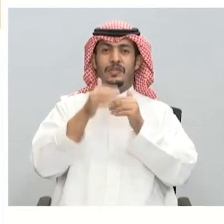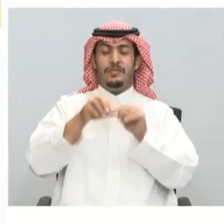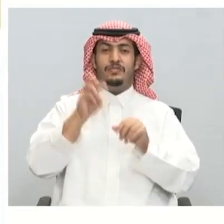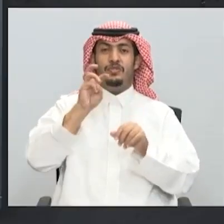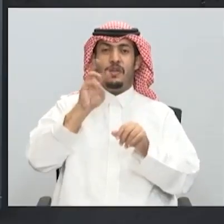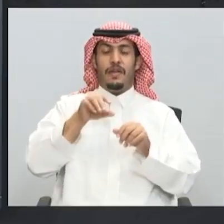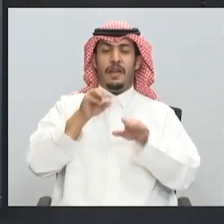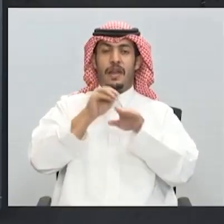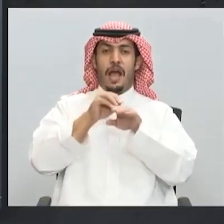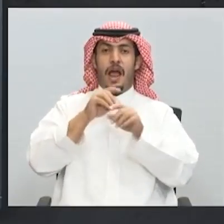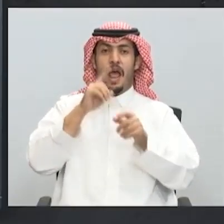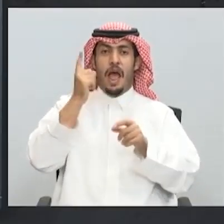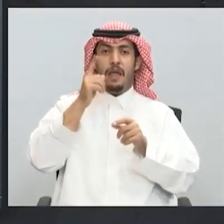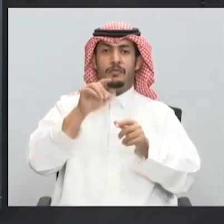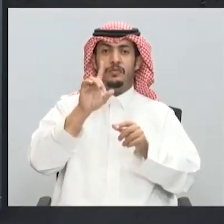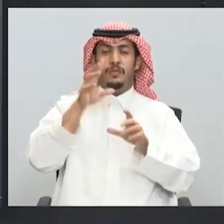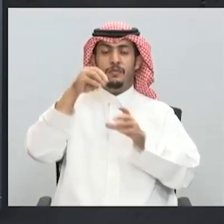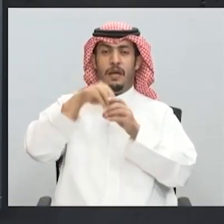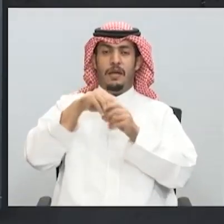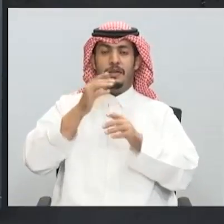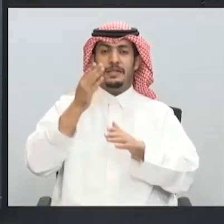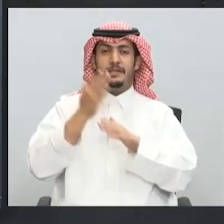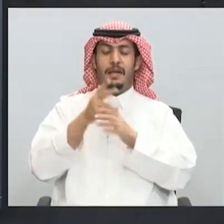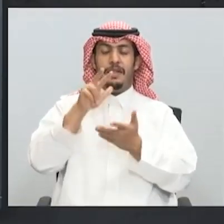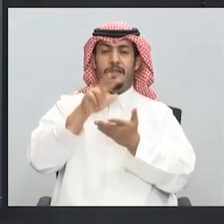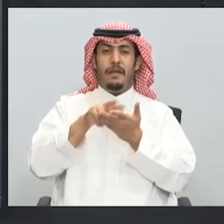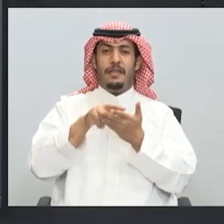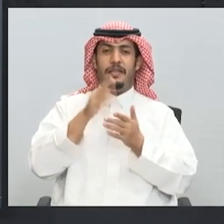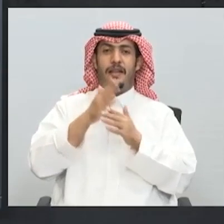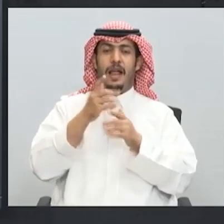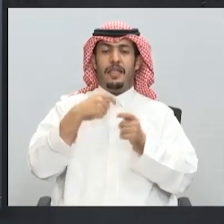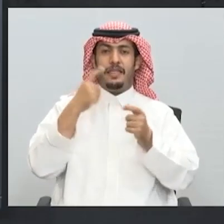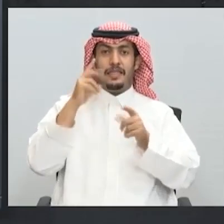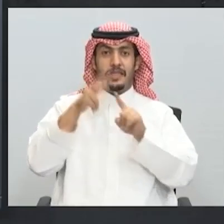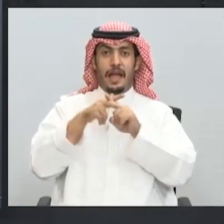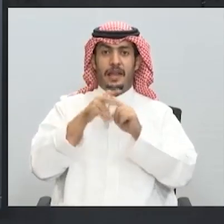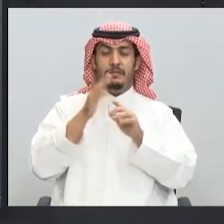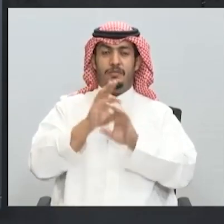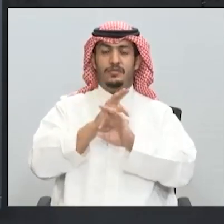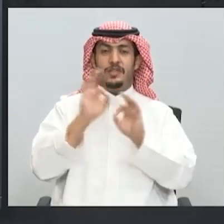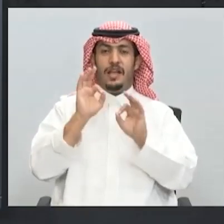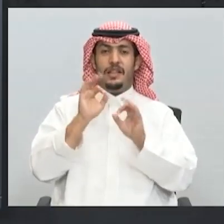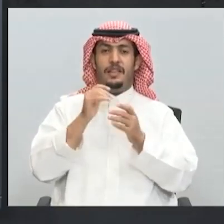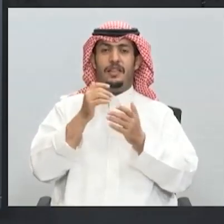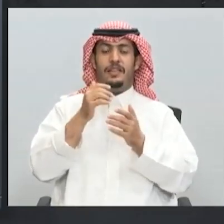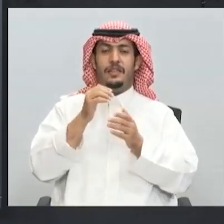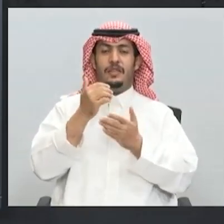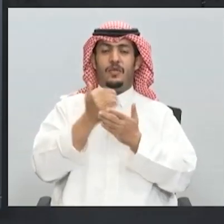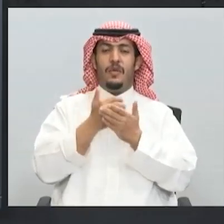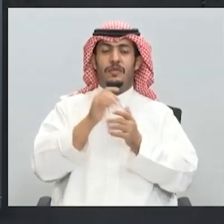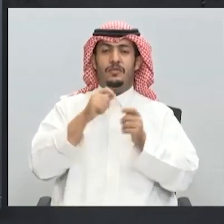هناك شركات نقل عالميه لا تملك شركه واحده وذلك من خلال الاعتماد على التقنيه وبالتالي وفرت وظائف